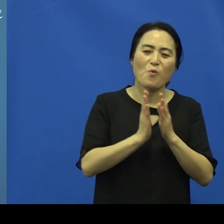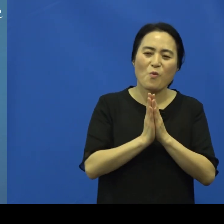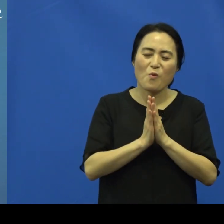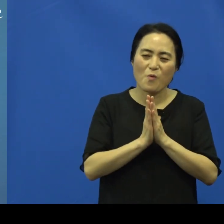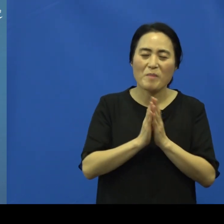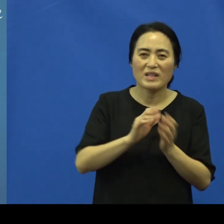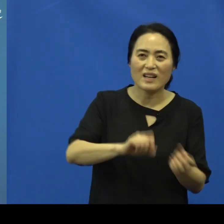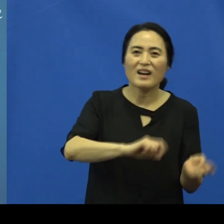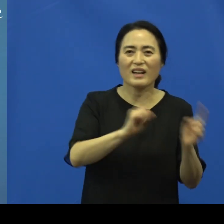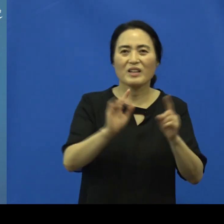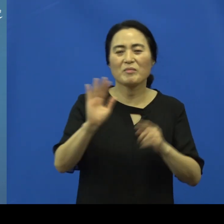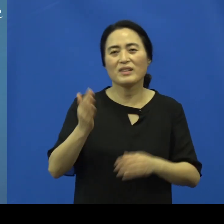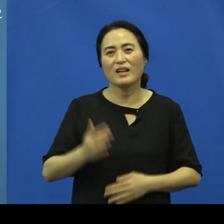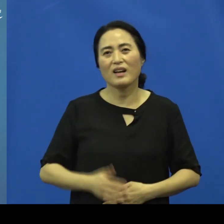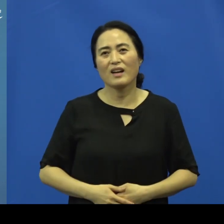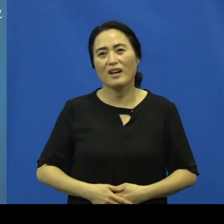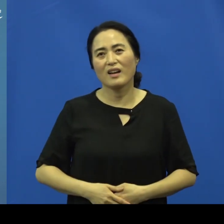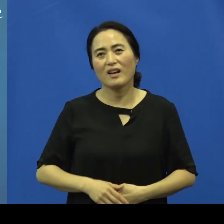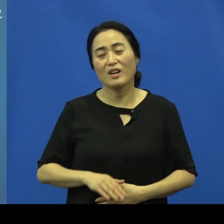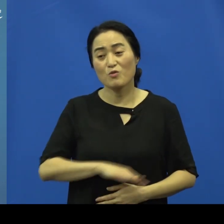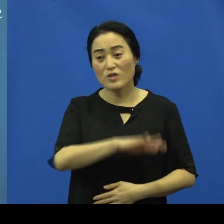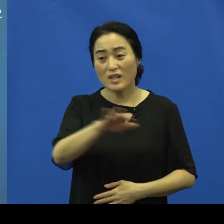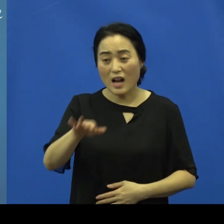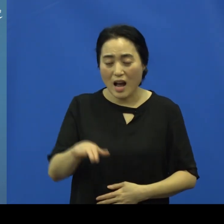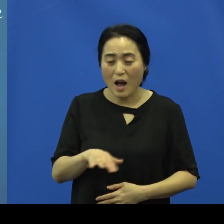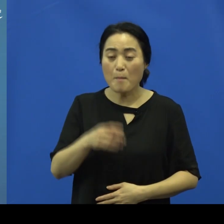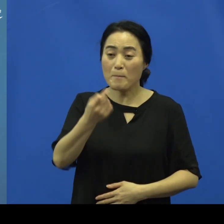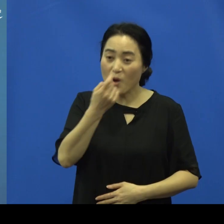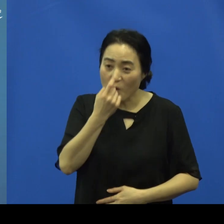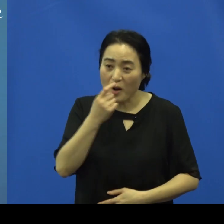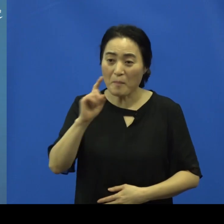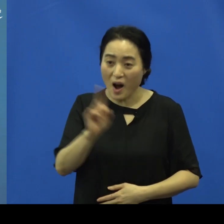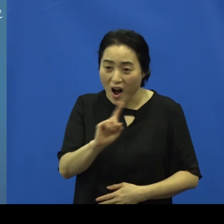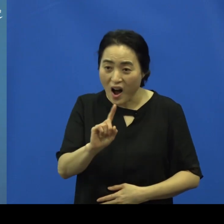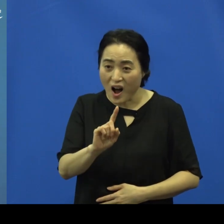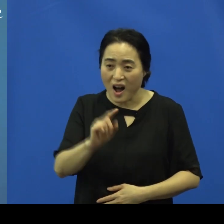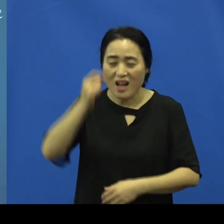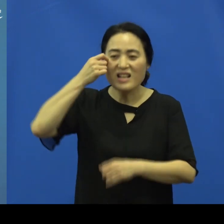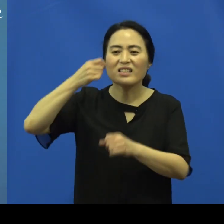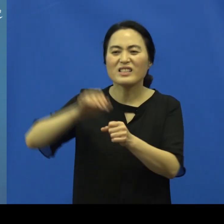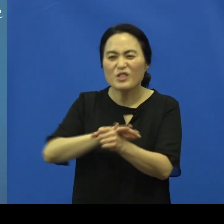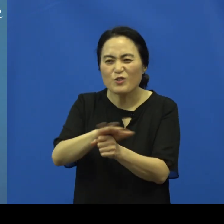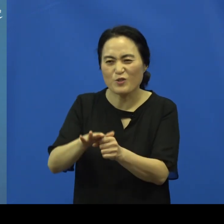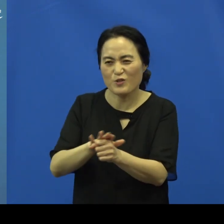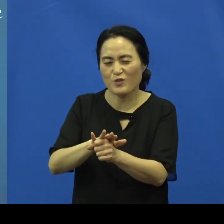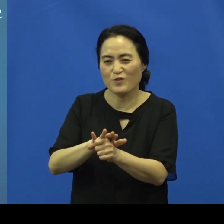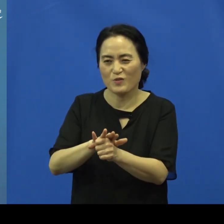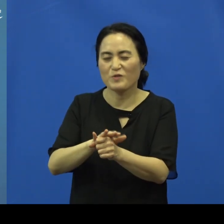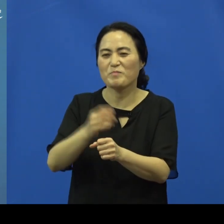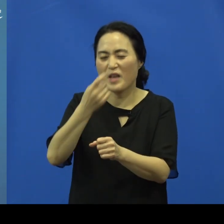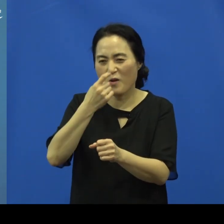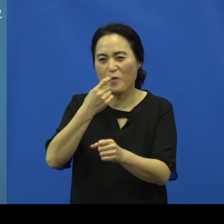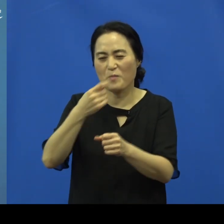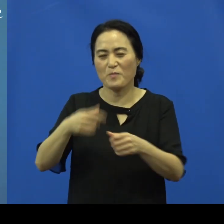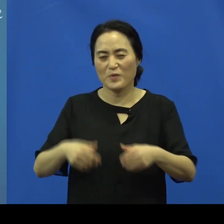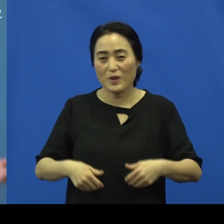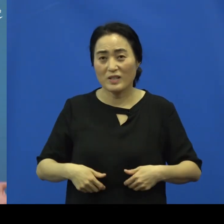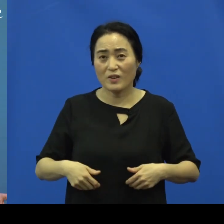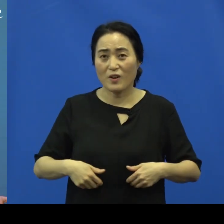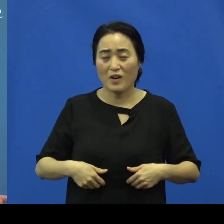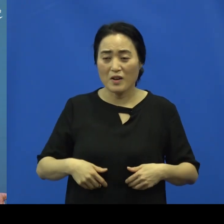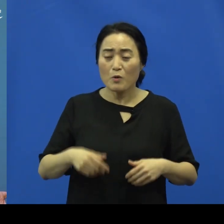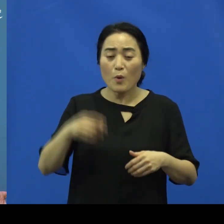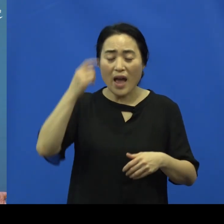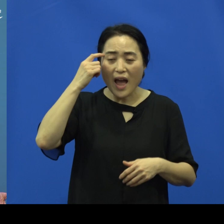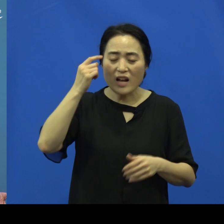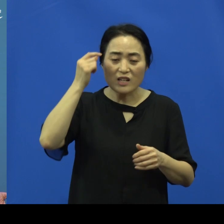우리가 무엇을 훈련해야 합니까? 이 긍휼을 배우고 익히는 겁니다. 그것이 바로 하나님의 사람들이 할 일이에요. 왜? 그 긍휼이 우리를